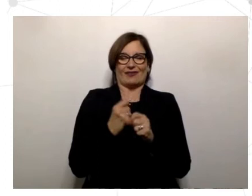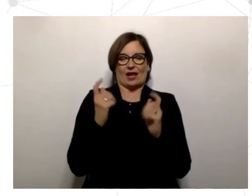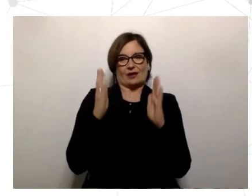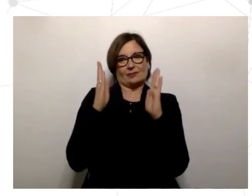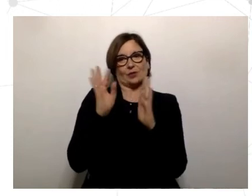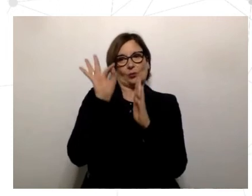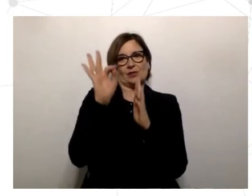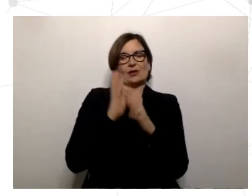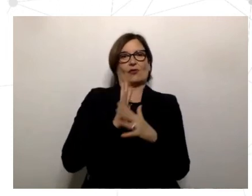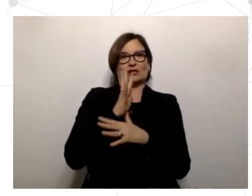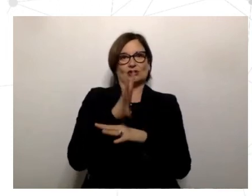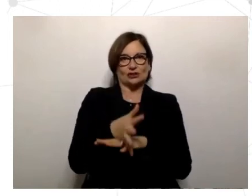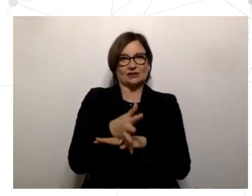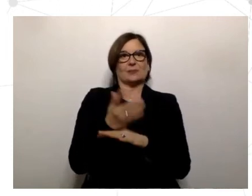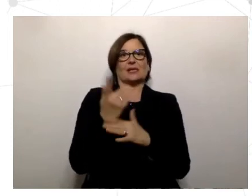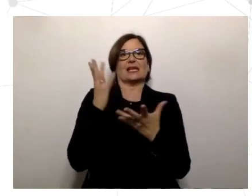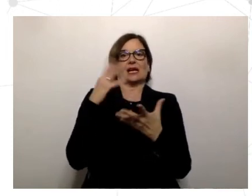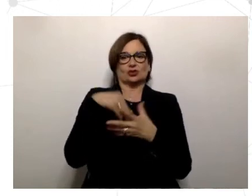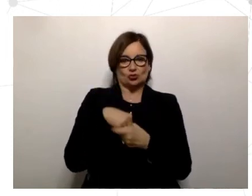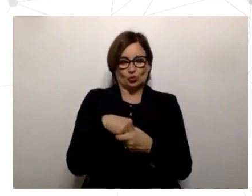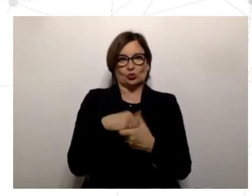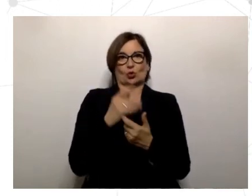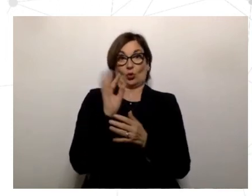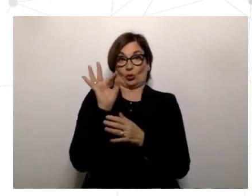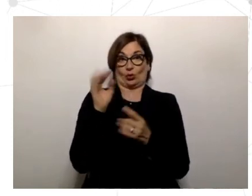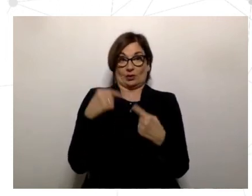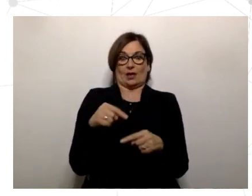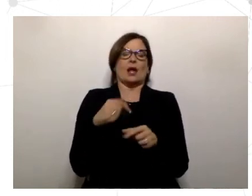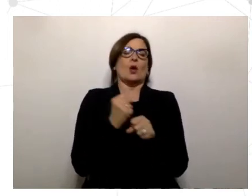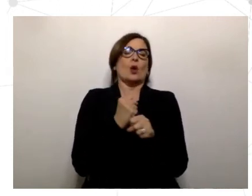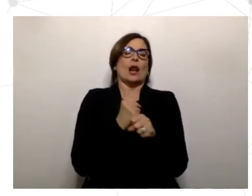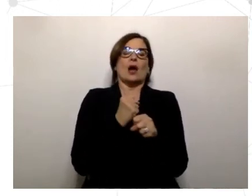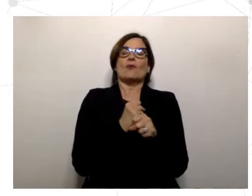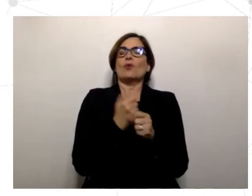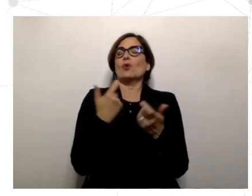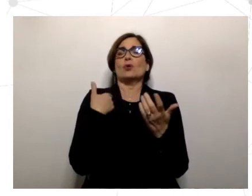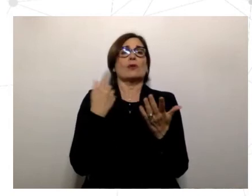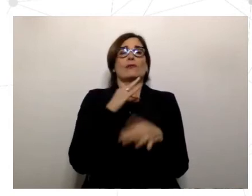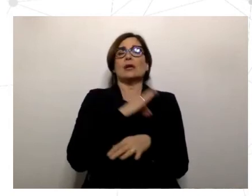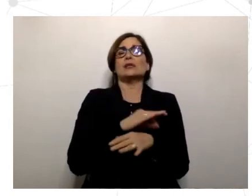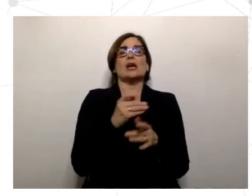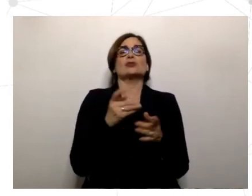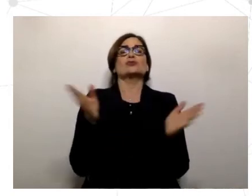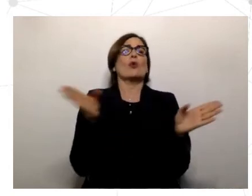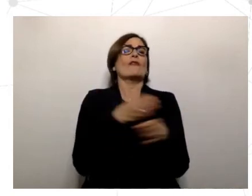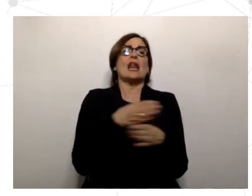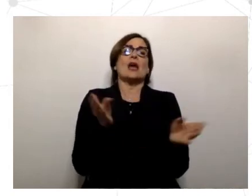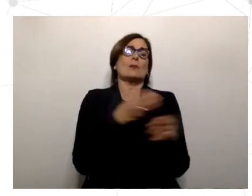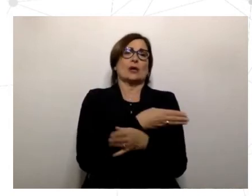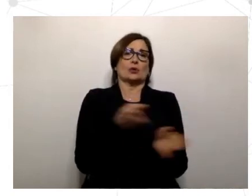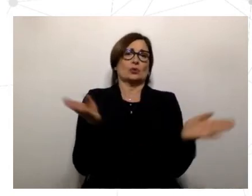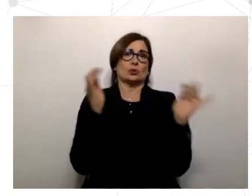dell'accessibilità, dell'accesso, dell'inclusione è un lavoro che, di cui beneficiano tutti, è un'opportunità per tutti. Quindi